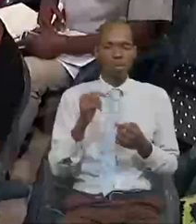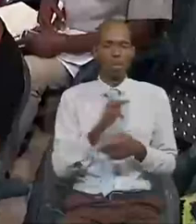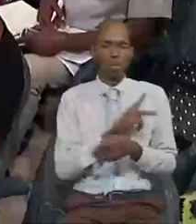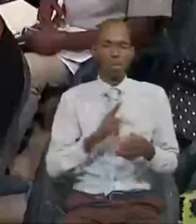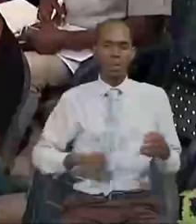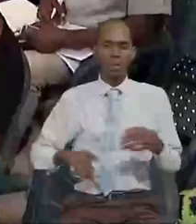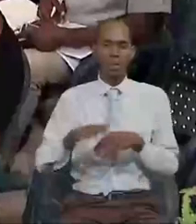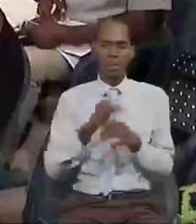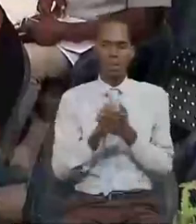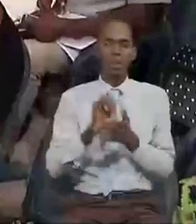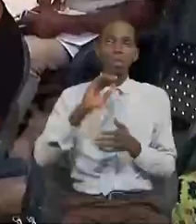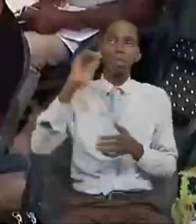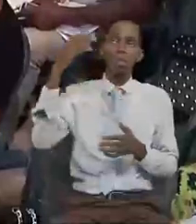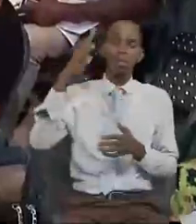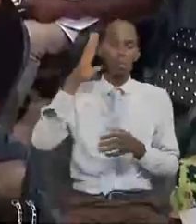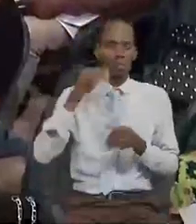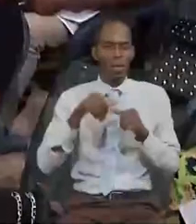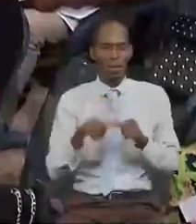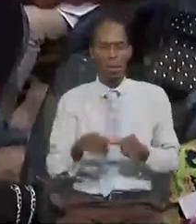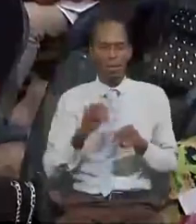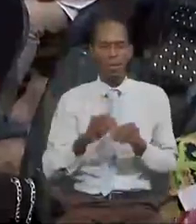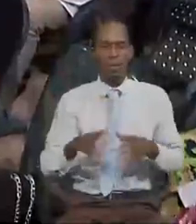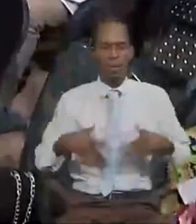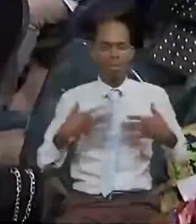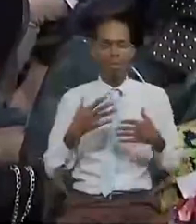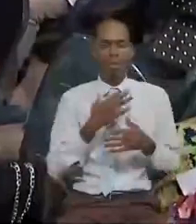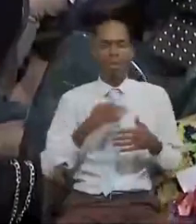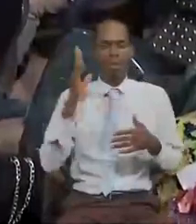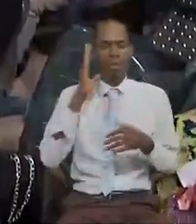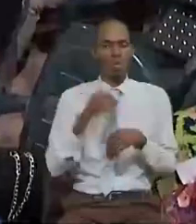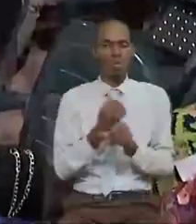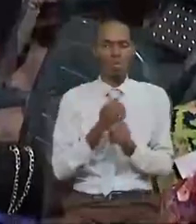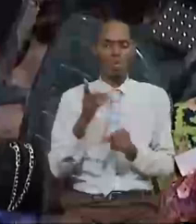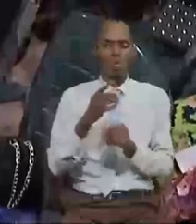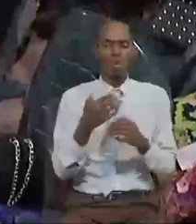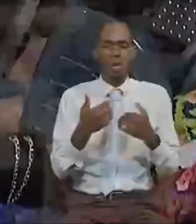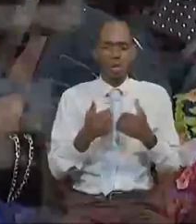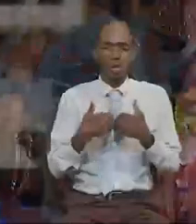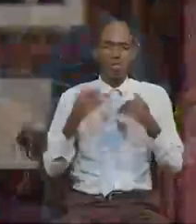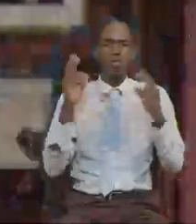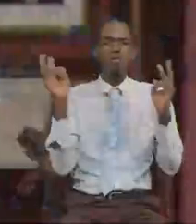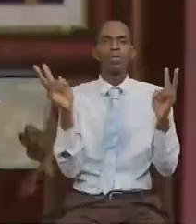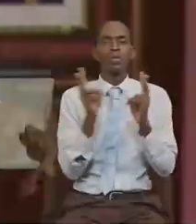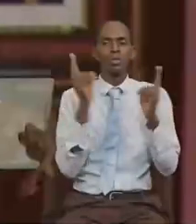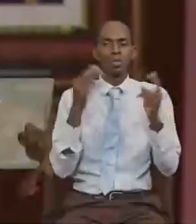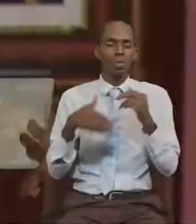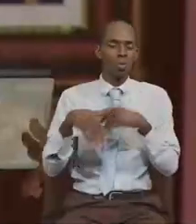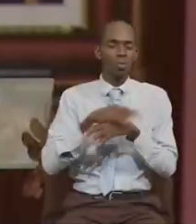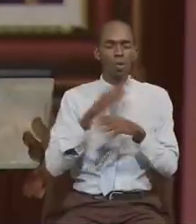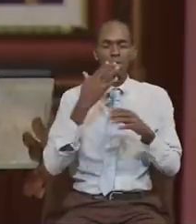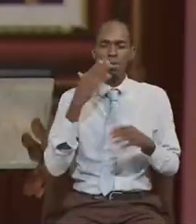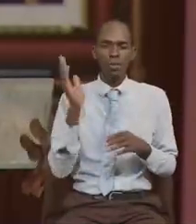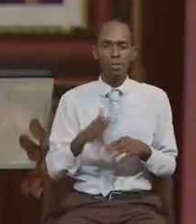demeurer dans ta vie. Et cette grâce va te rendre victorieux sur le mal au nom de Jésus.